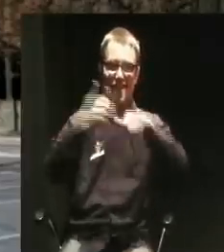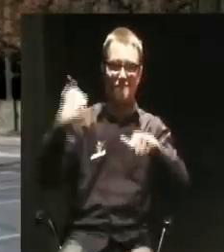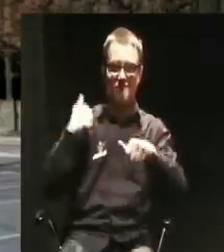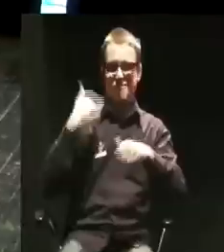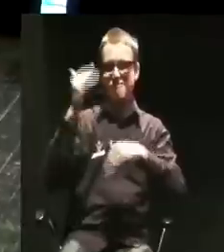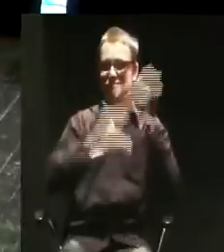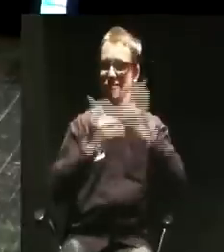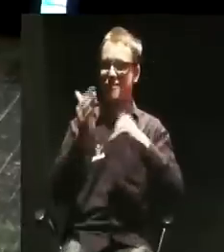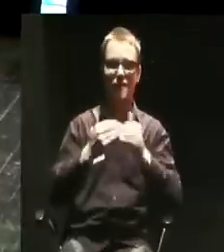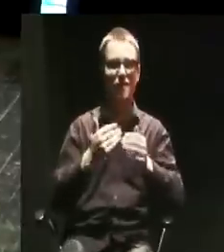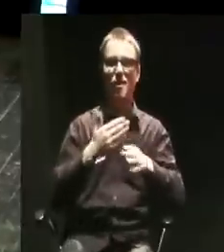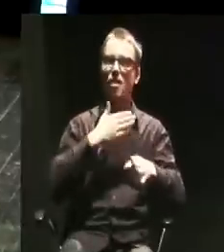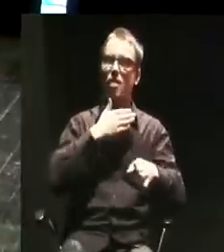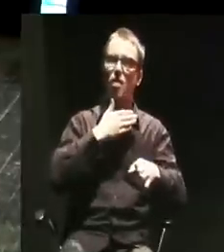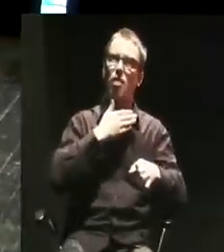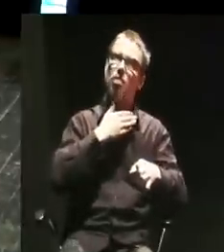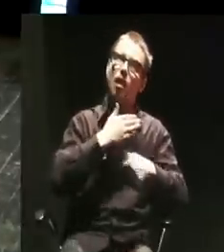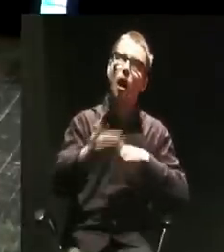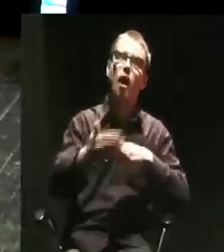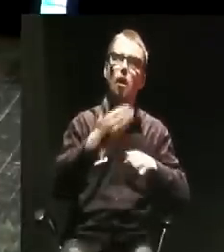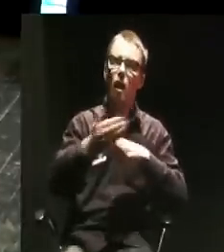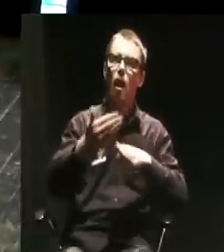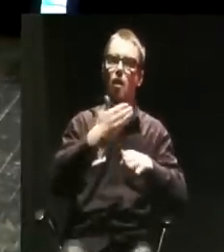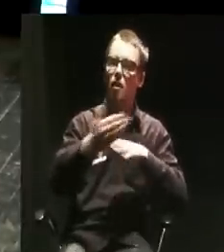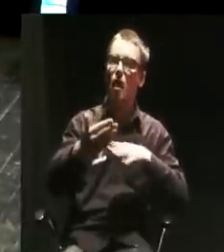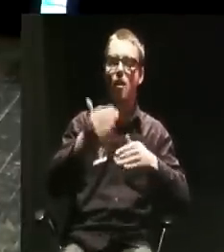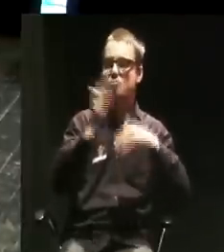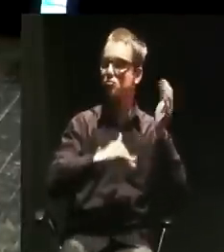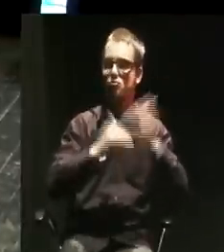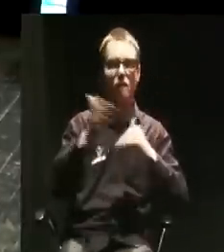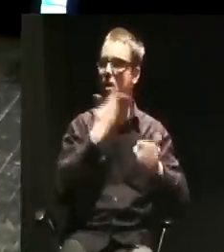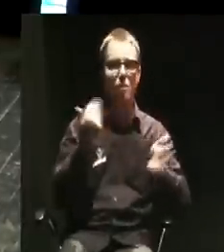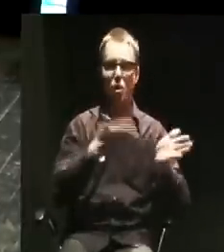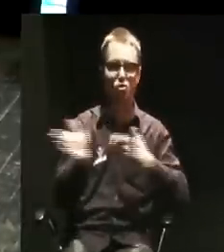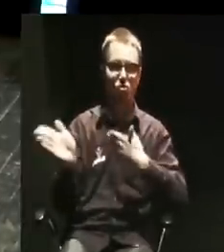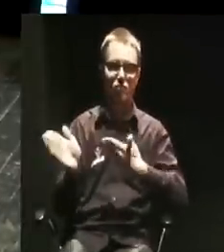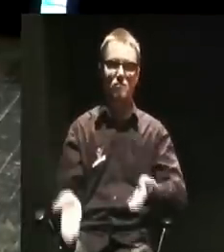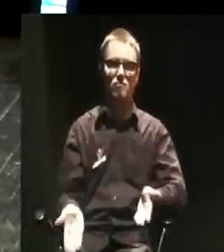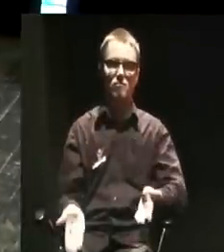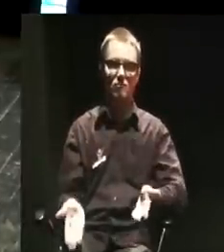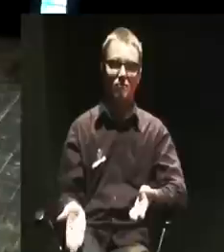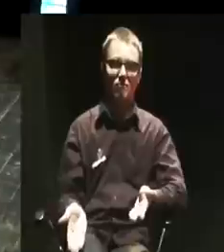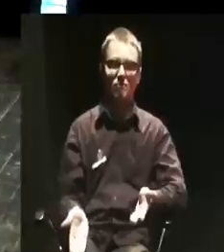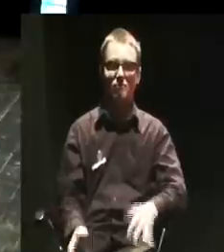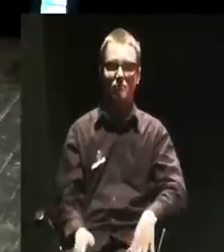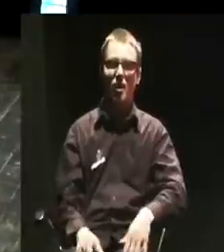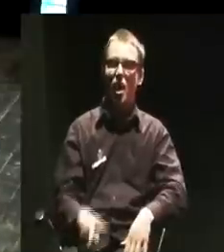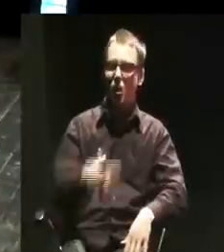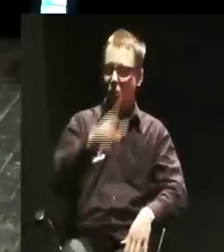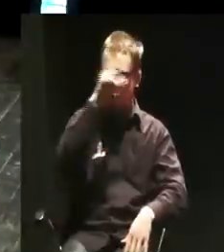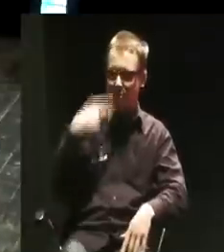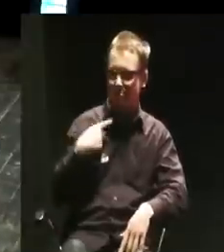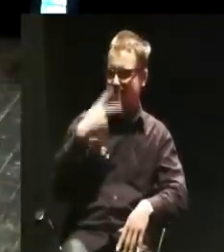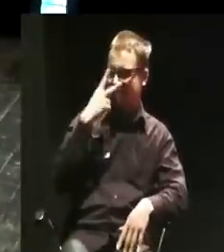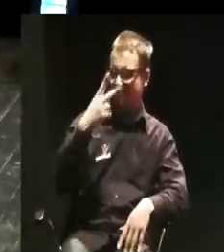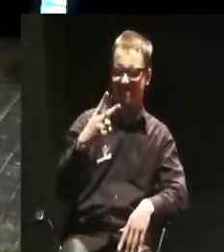ten teatr szpecił główną ulicę miasta, że jak ludzie przyjeżdżali, to widzieli, że nie, to chyba